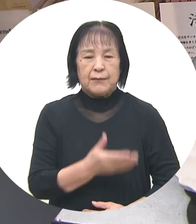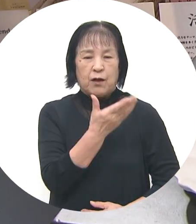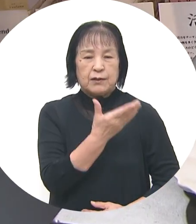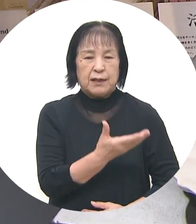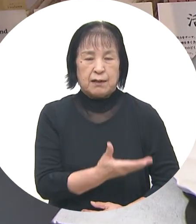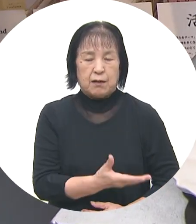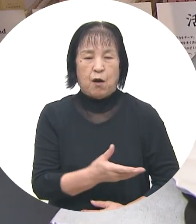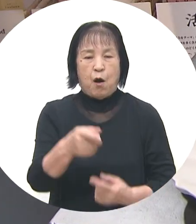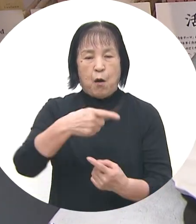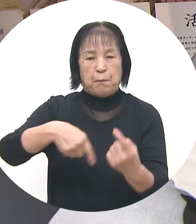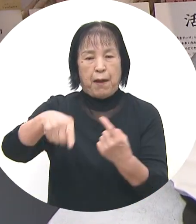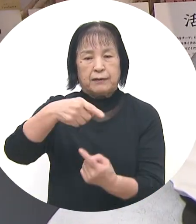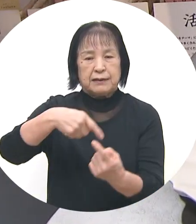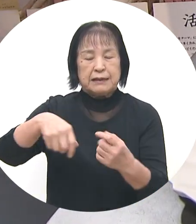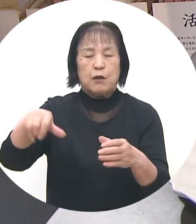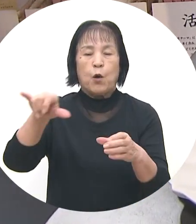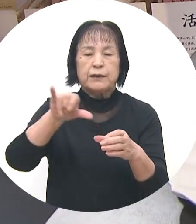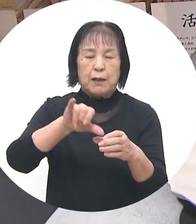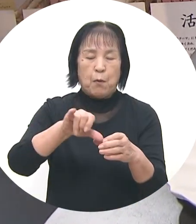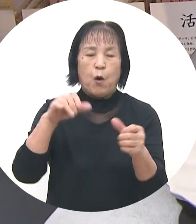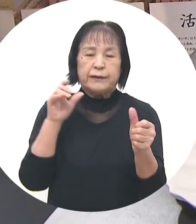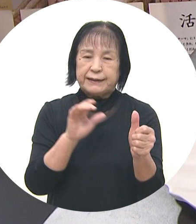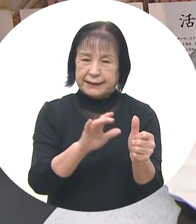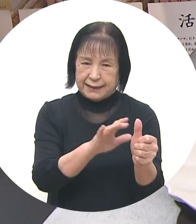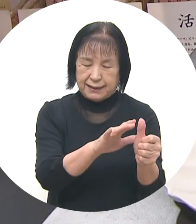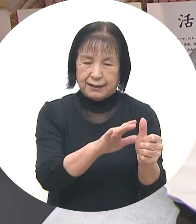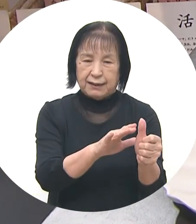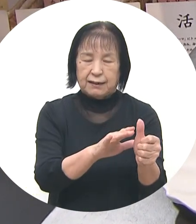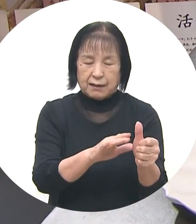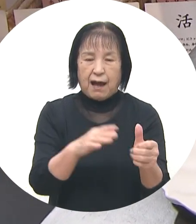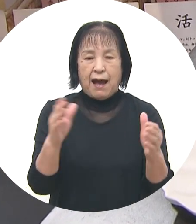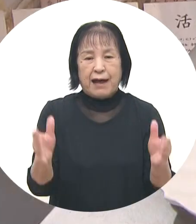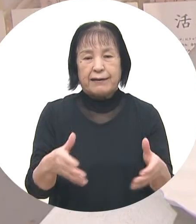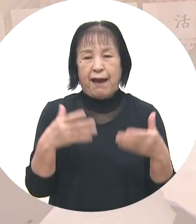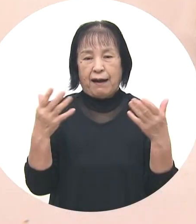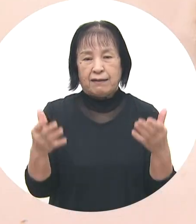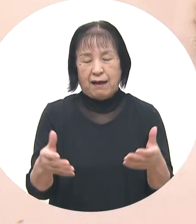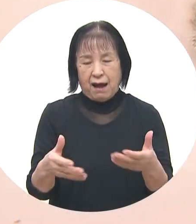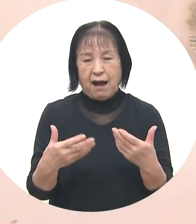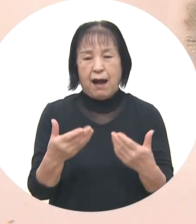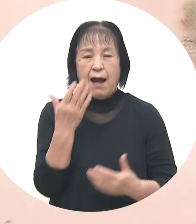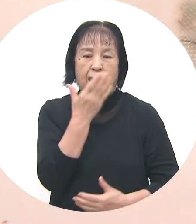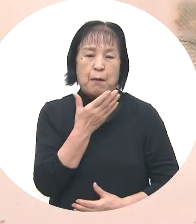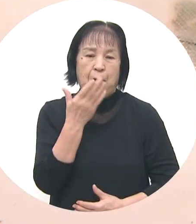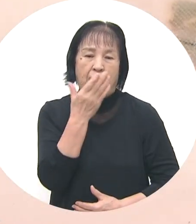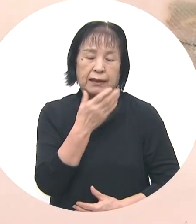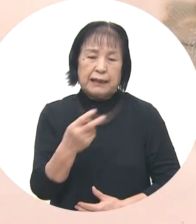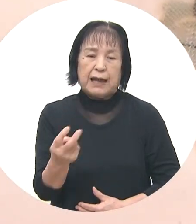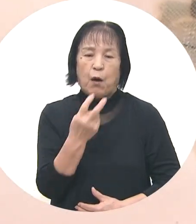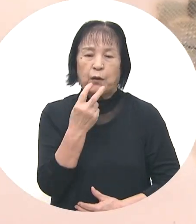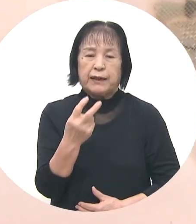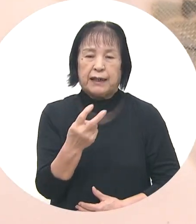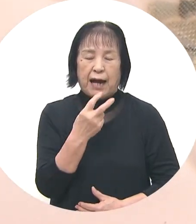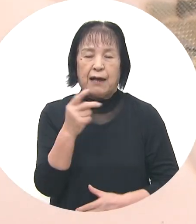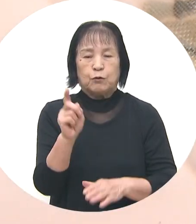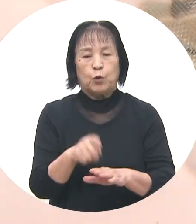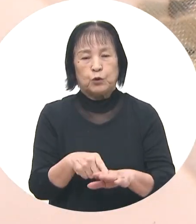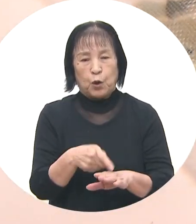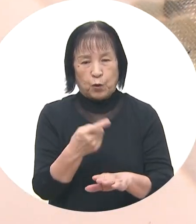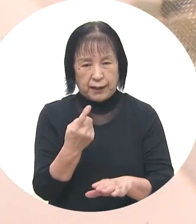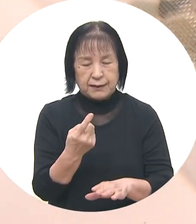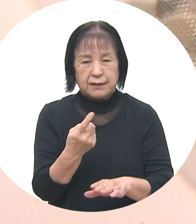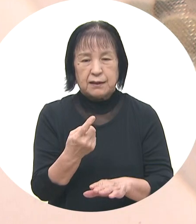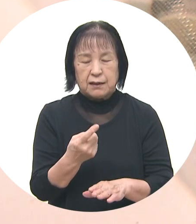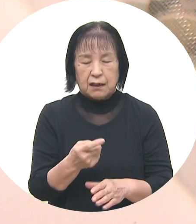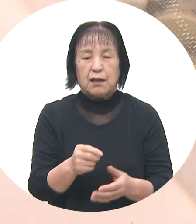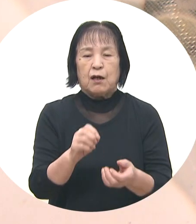こちらの巡りのお茶も人気になっていてですね、こちらは華やかなフローラル系な香りがすごく特徴のお茶になってます。